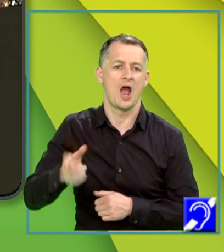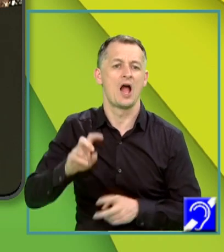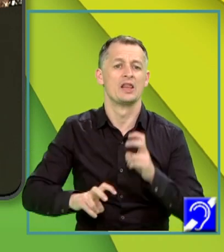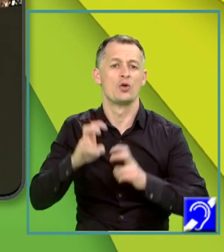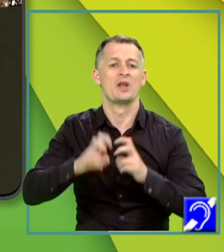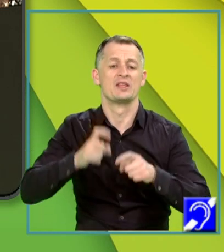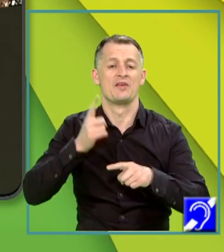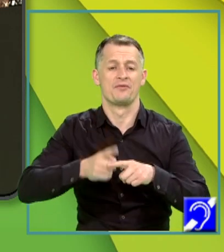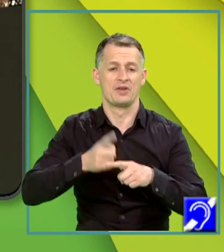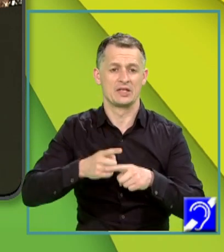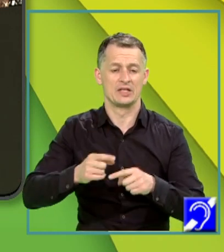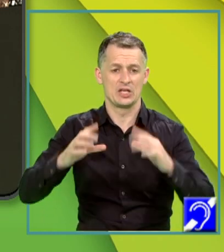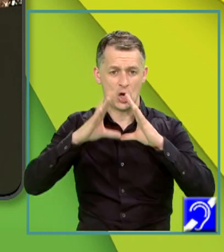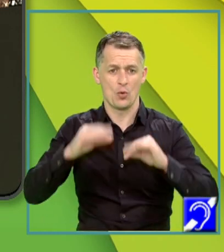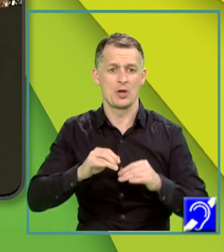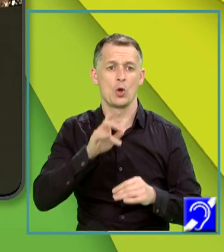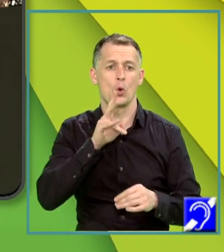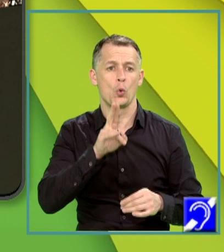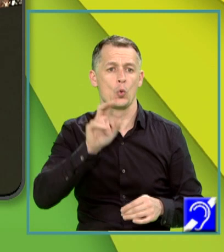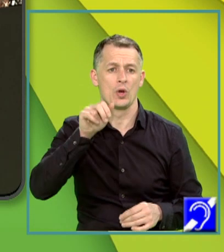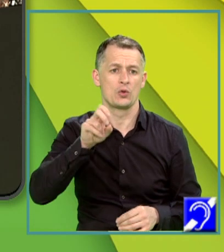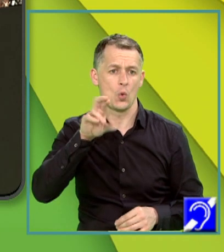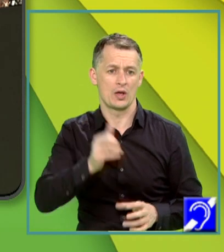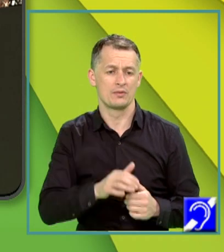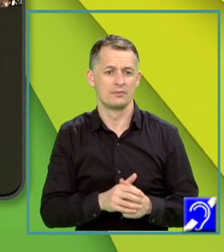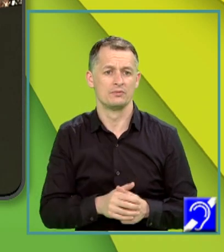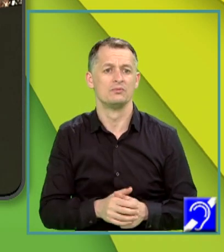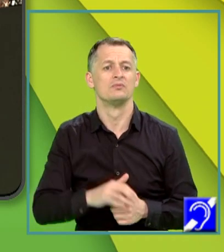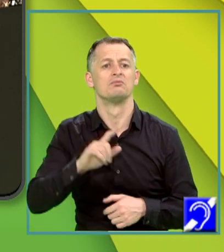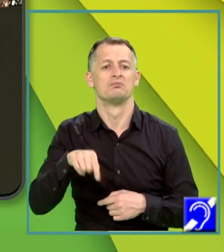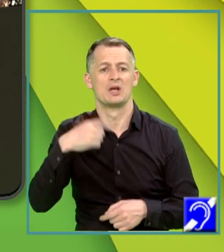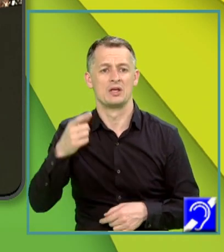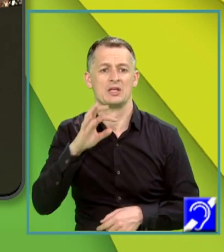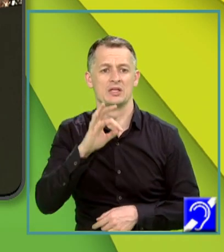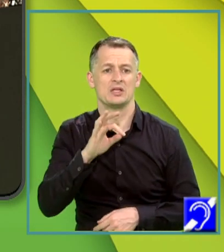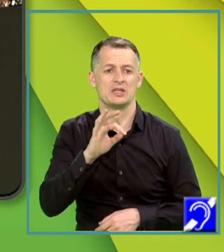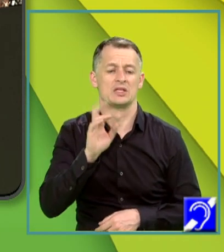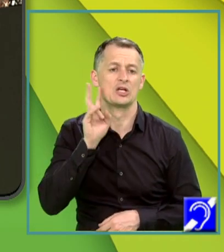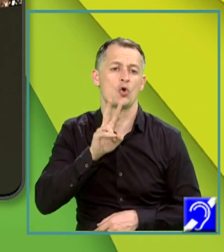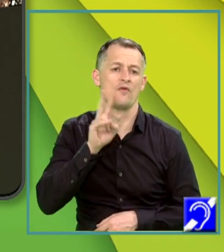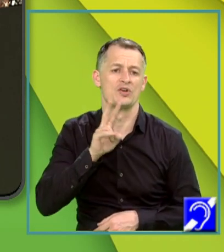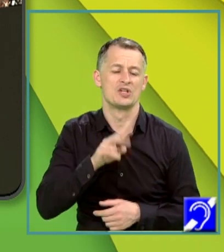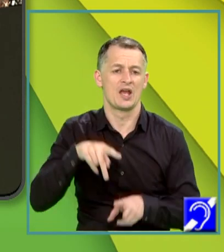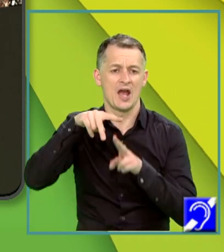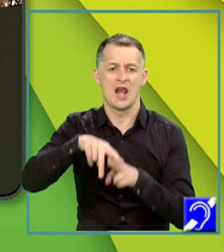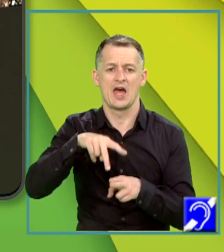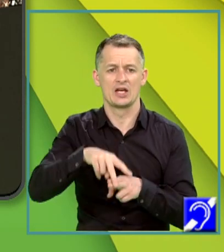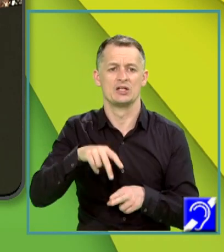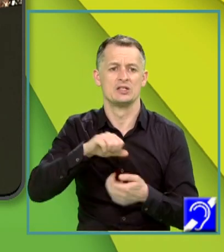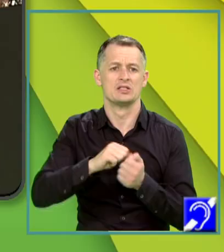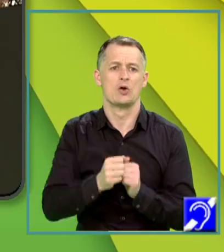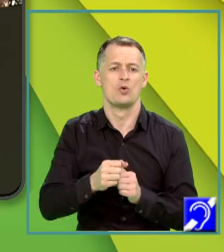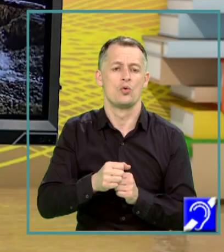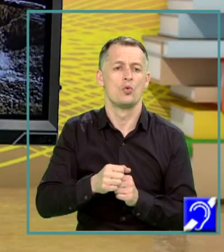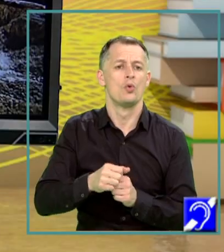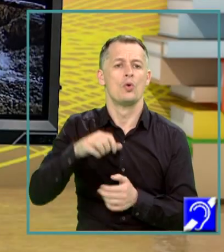noastră că cele de la Hunedoara de la Târgoviște Călărași și de la Câmpia